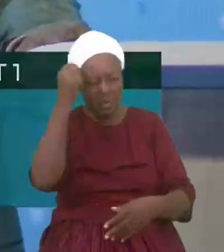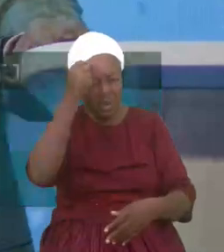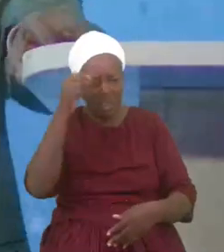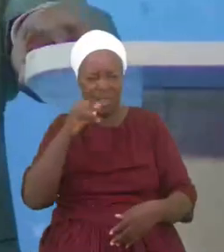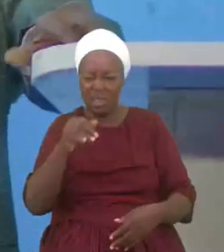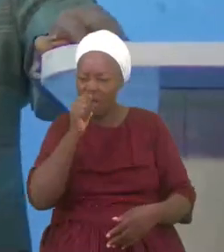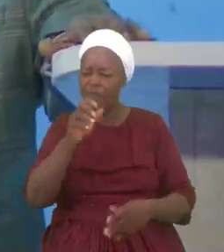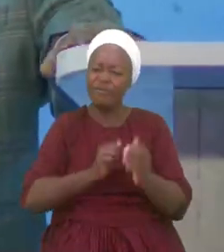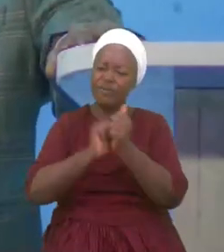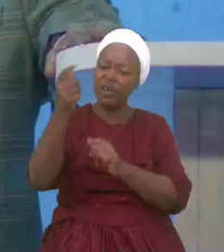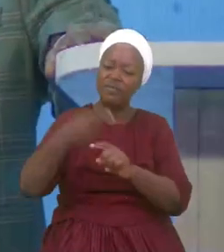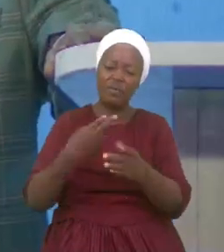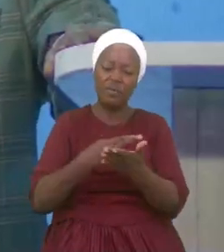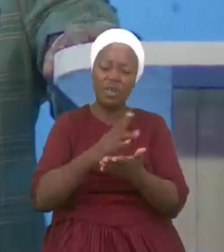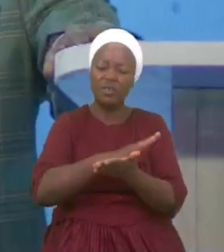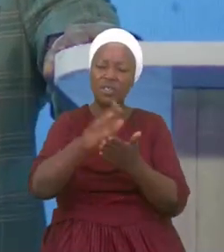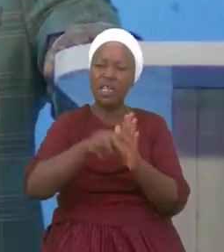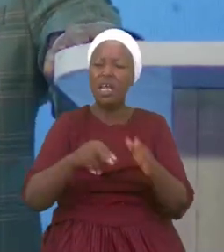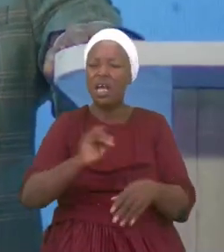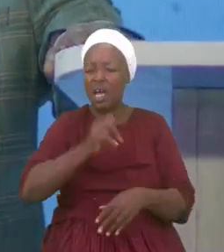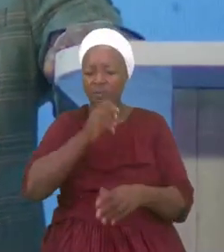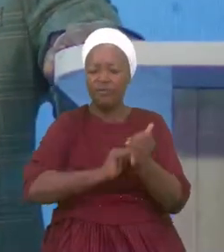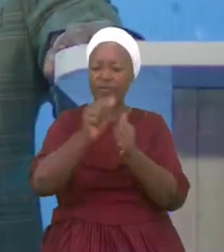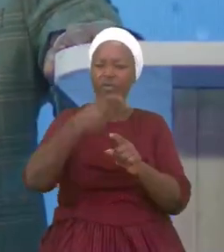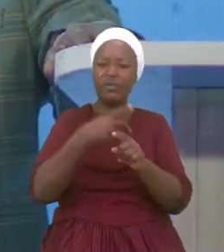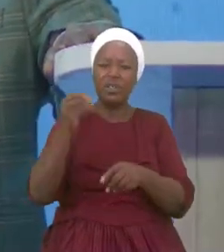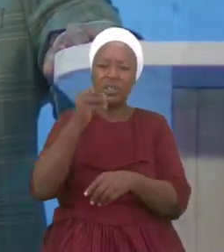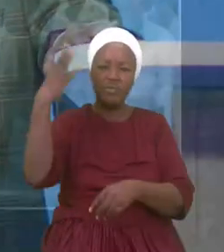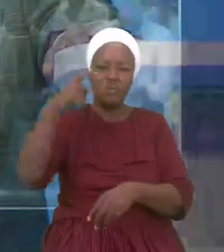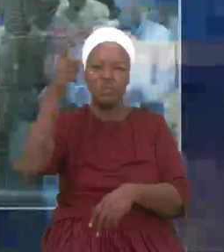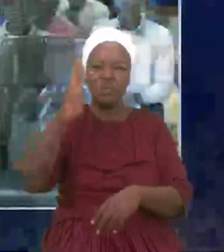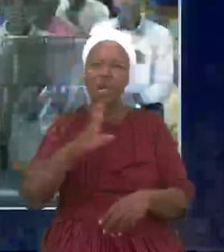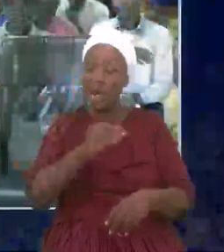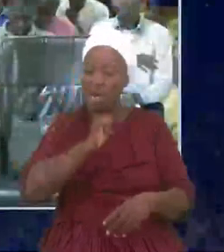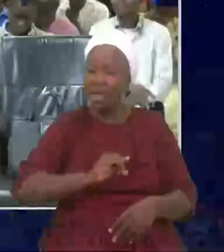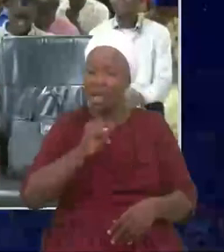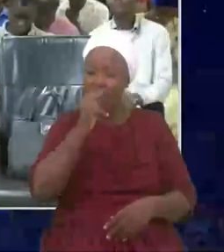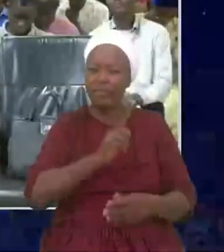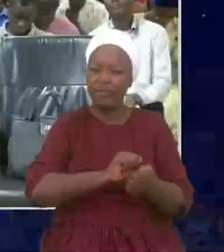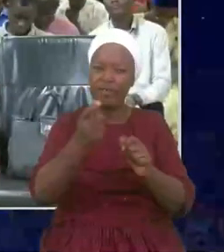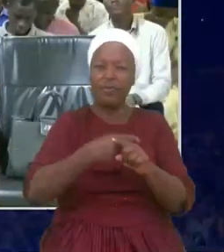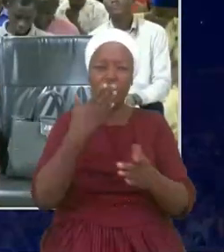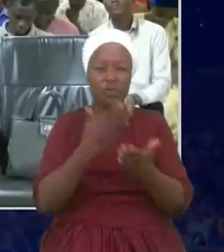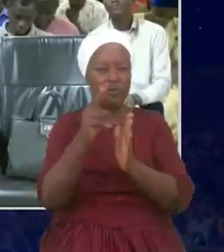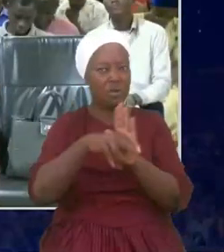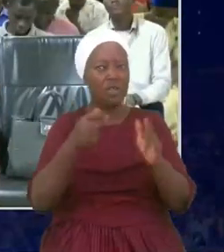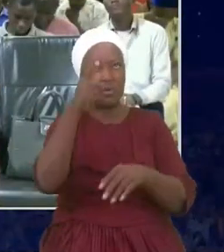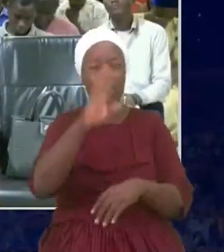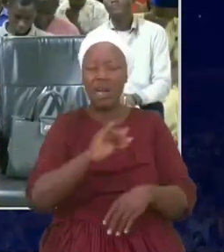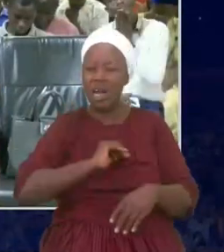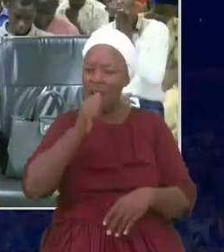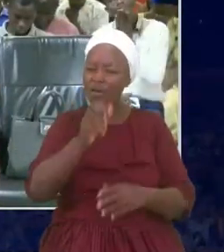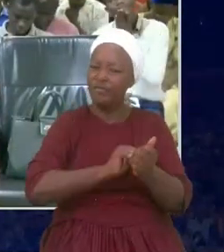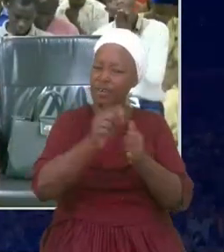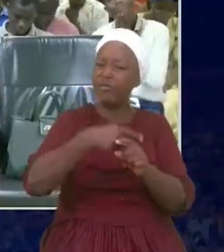venir et vous dites de venir à lui et de vous approcher du seigneur dans Ta passé alors tu te crois très loin